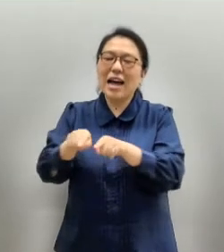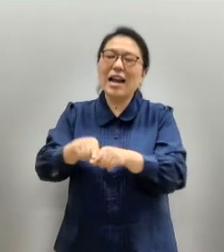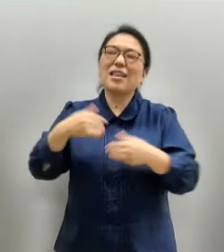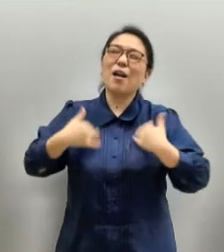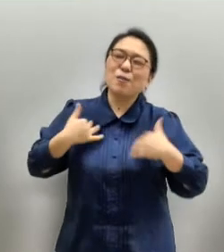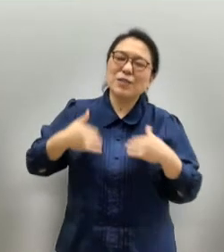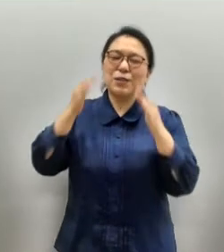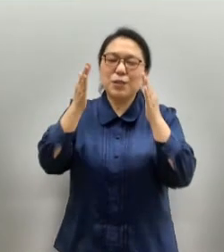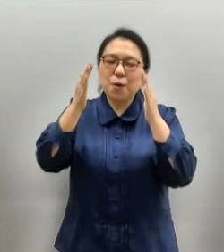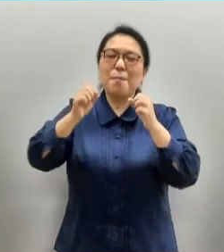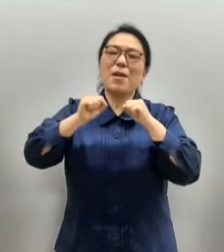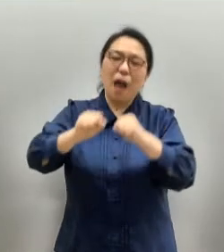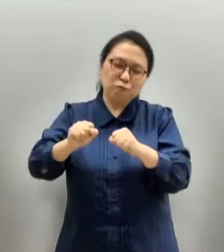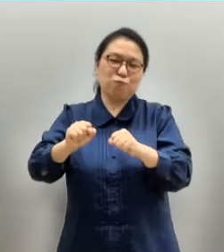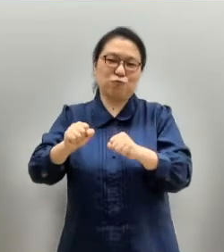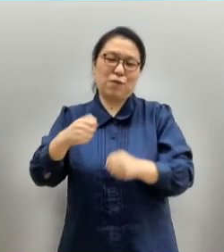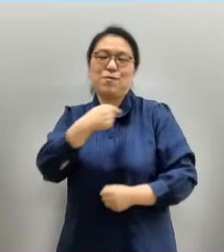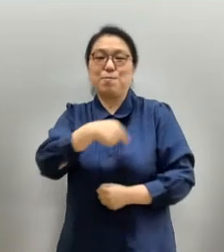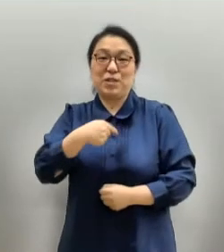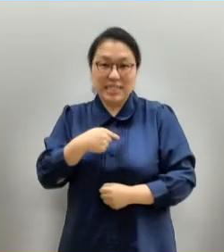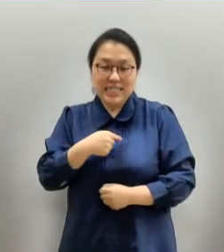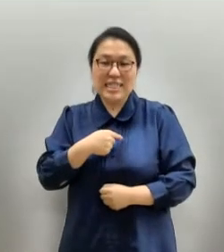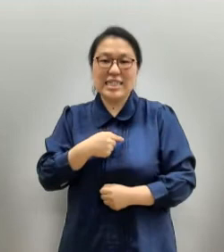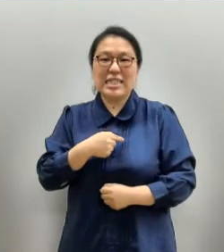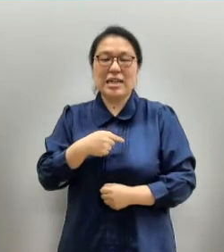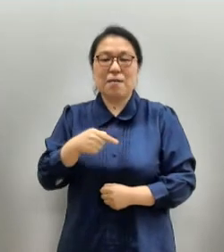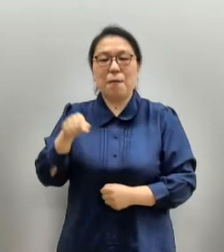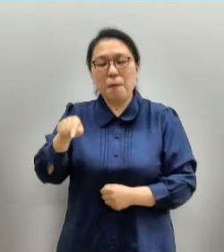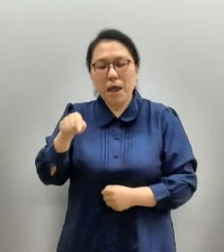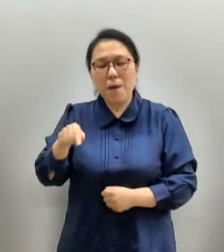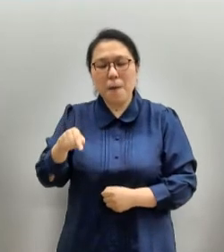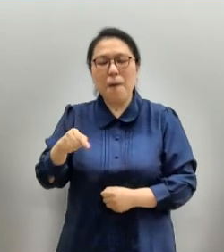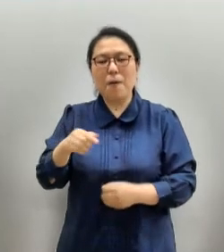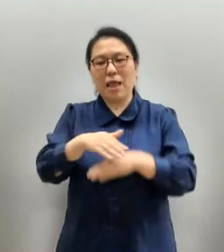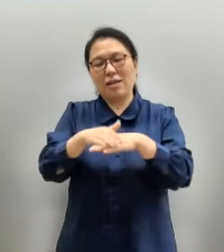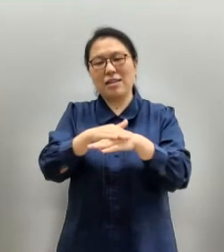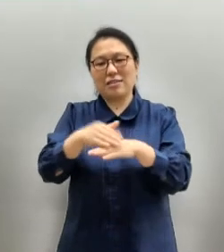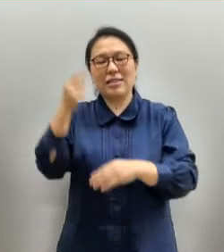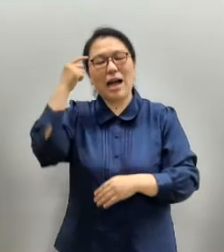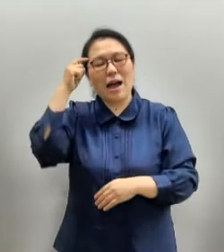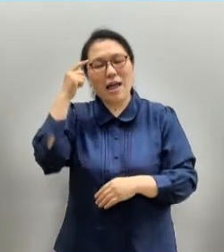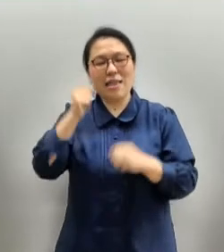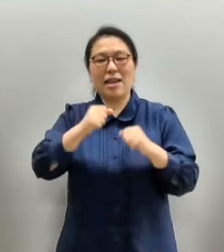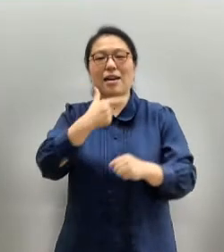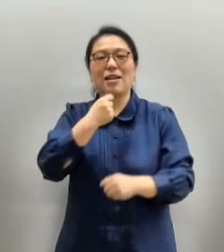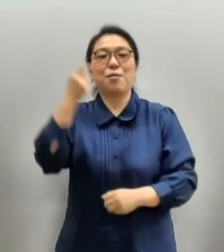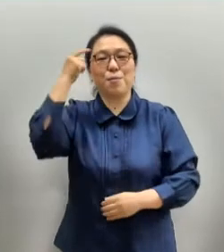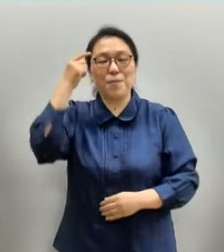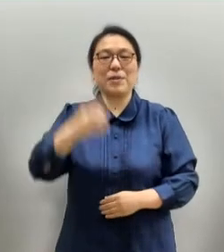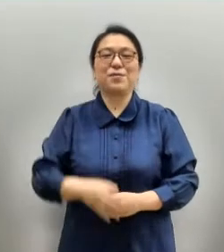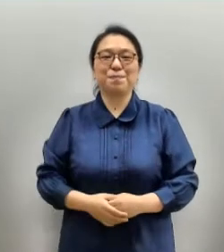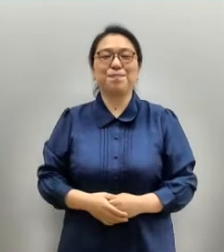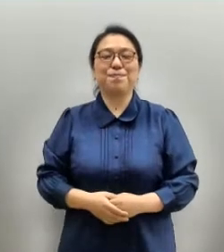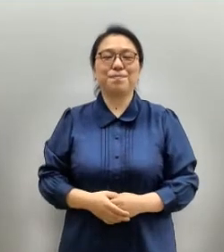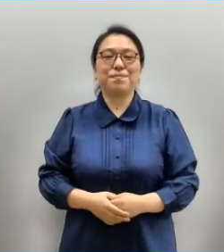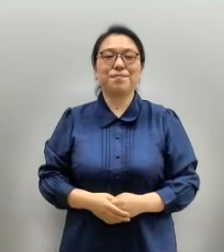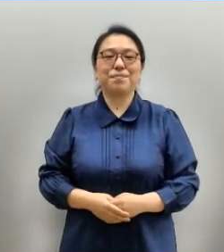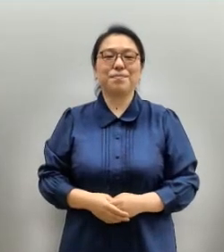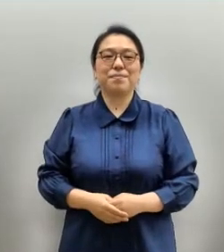を念頭に執務していきたいというふうに考えております。以上です。 ありがとう